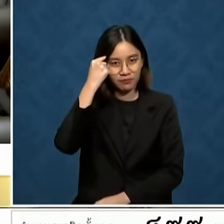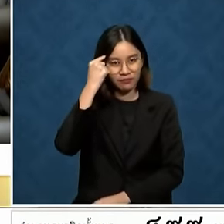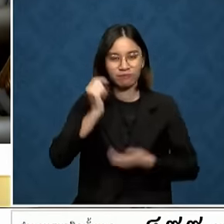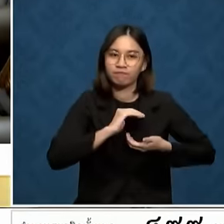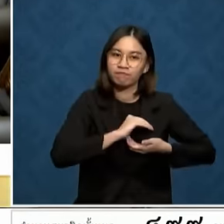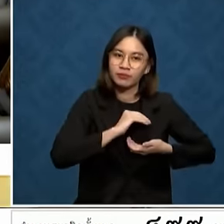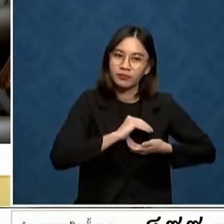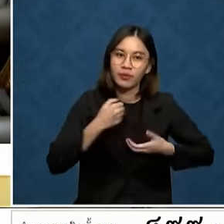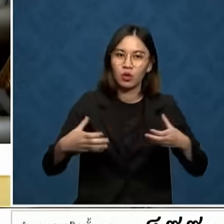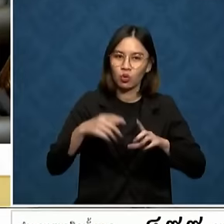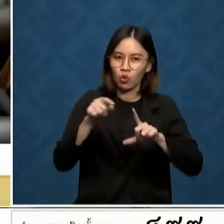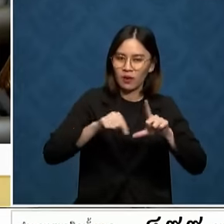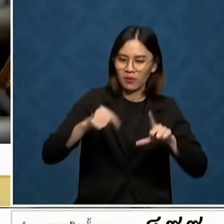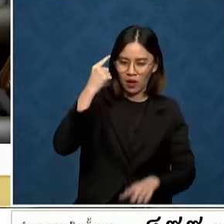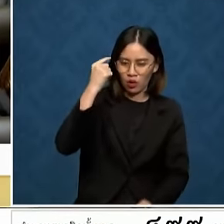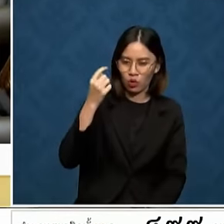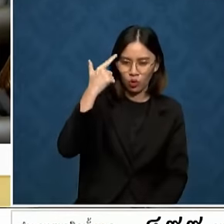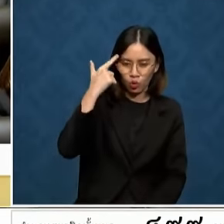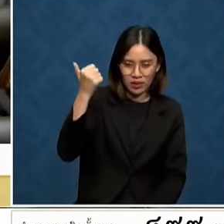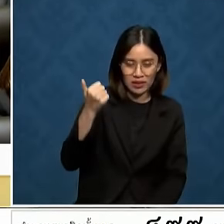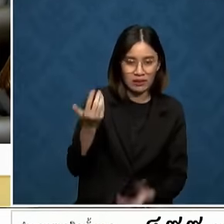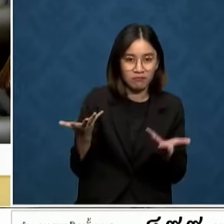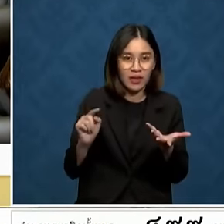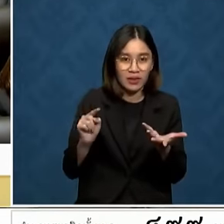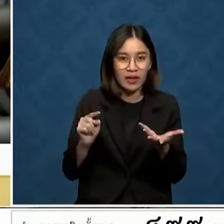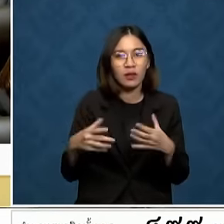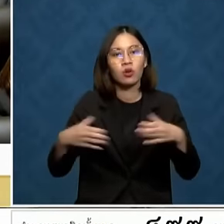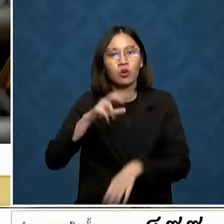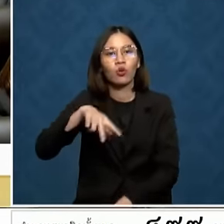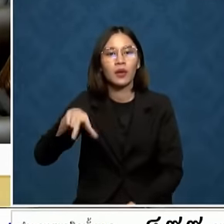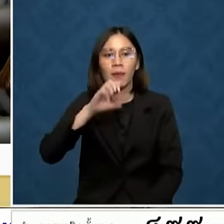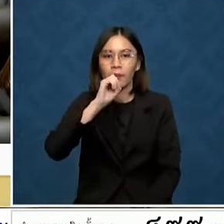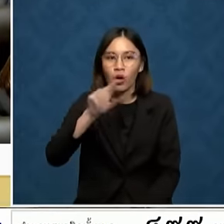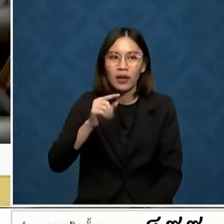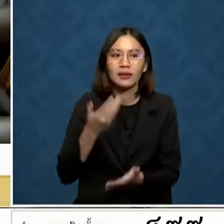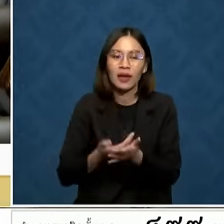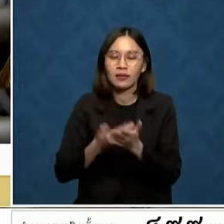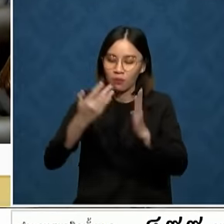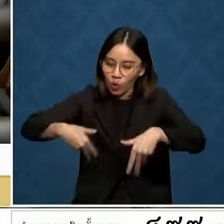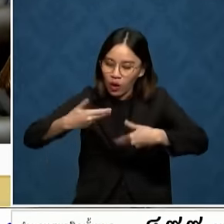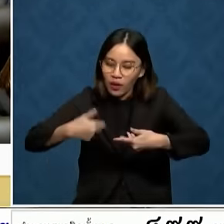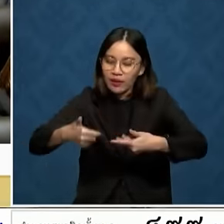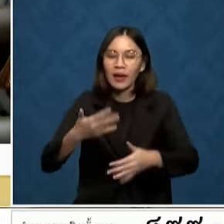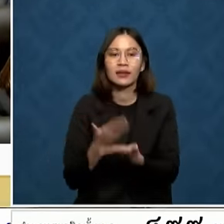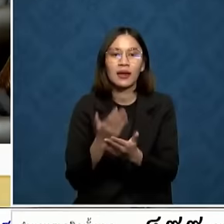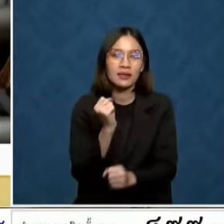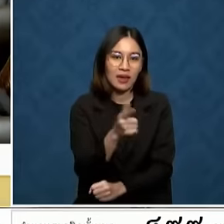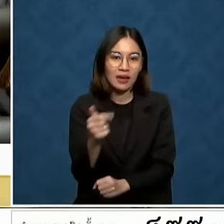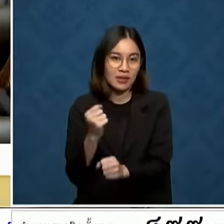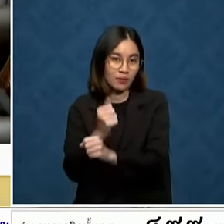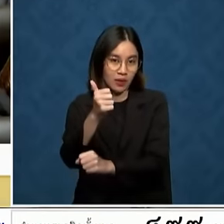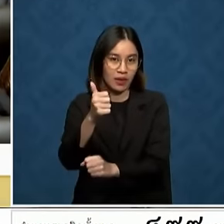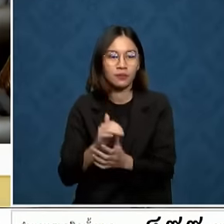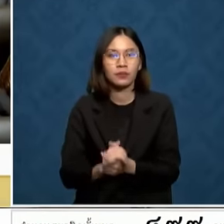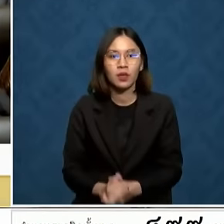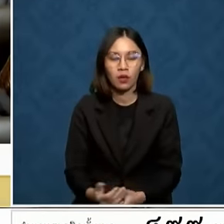วาแลวพกกาวไลมจะไปรอะไรดีกาพักเพื่อไทที่ทชอบพูดวเป็พักที่หาเงินได้ แลใช้เงินเป็นดằng